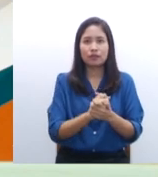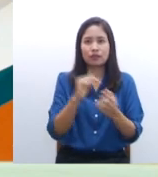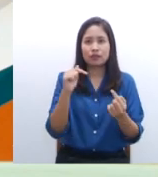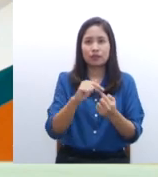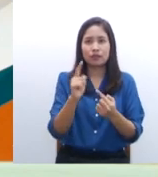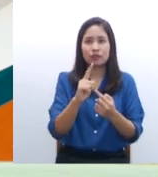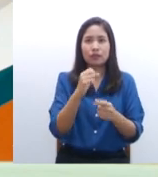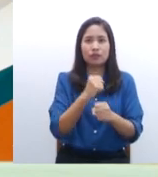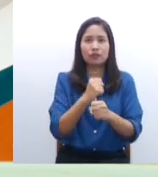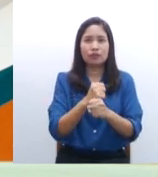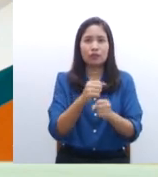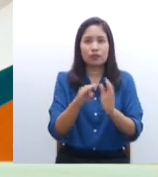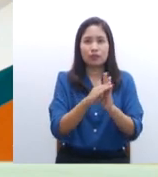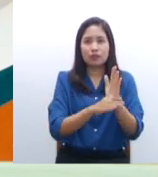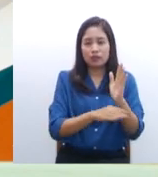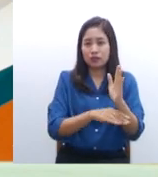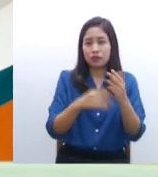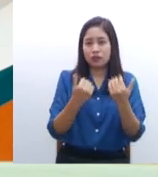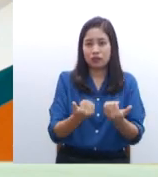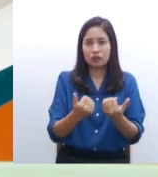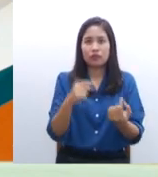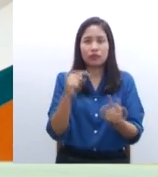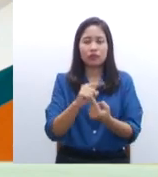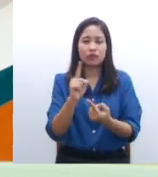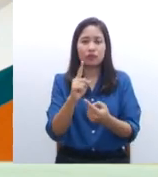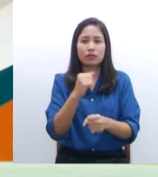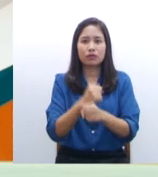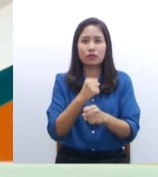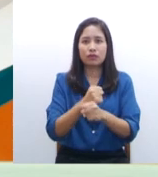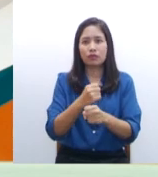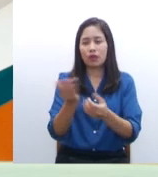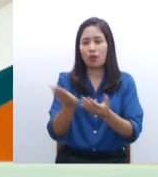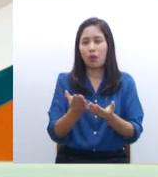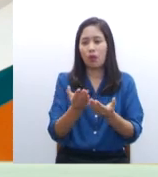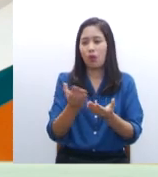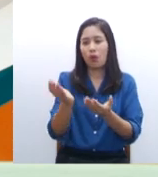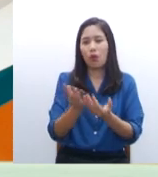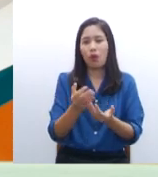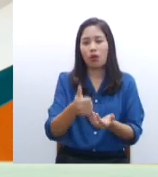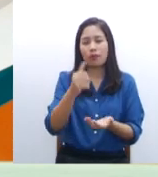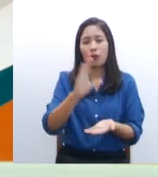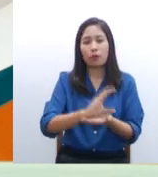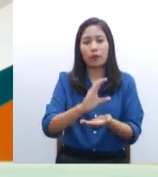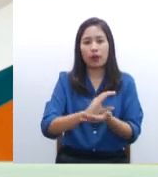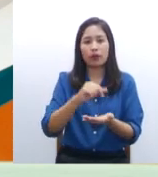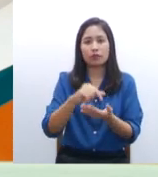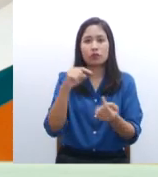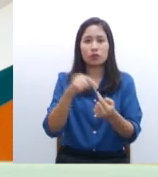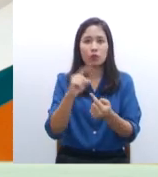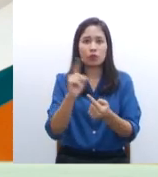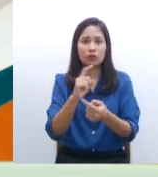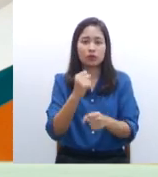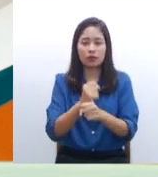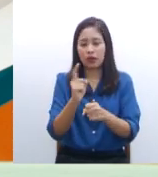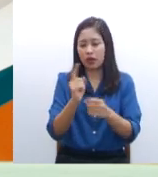ITA นอกจากนี้นะครับเรายังมีเรื่องของเขตพื้นที่การศึกษานะครับที่ขอรับการสนับสนุนงบประมาณนะครับเพื่อดำเนินการยกระดับ